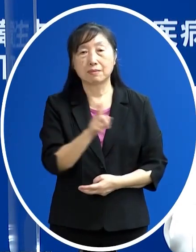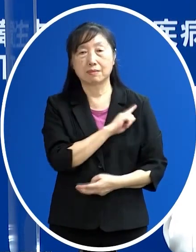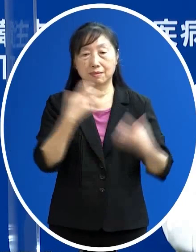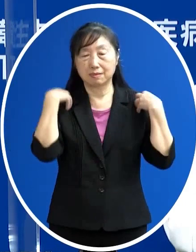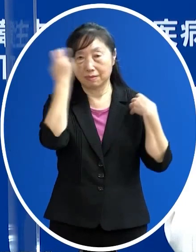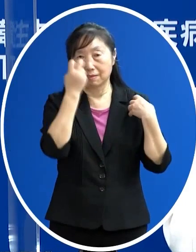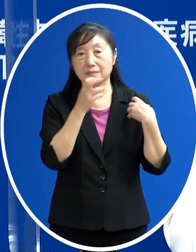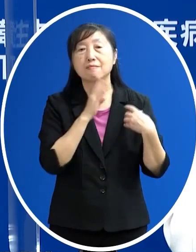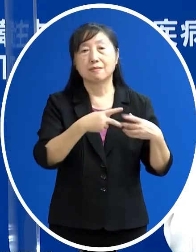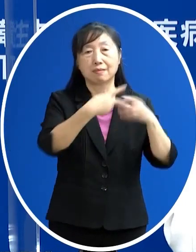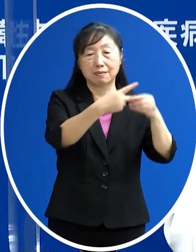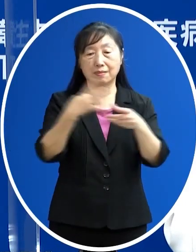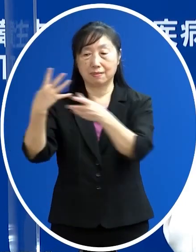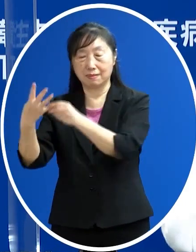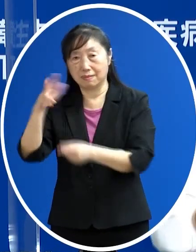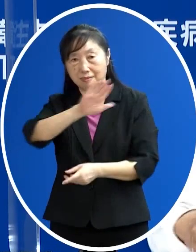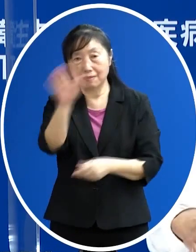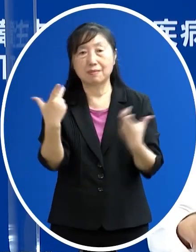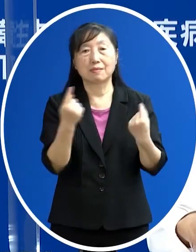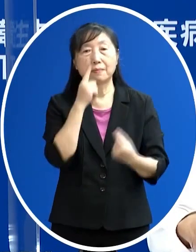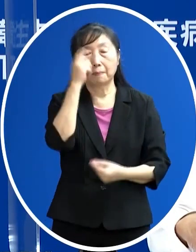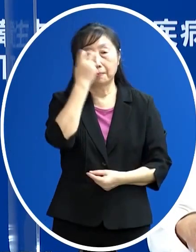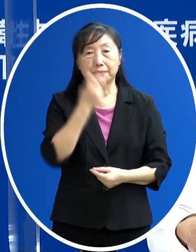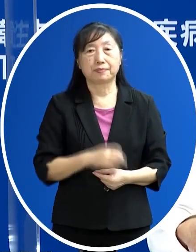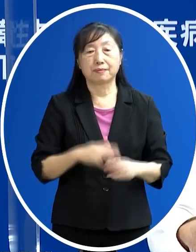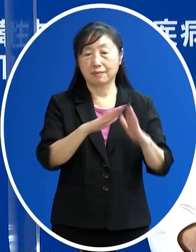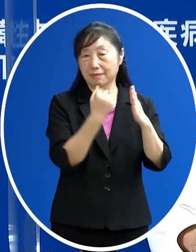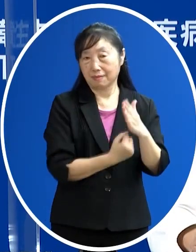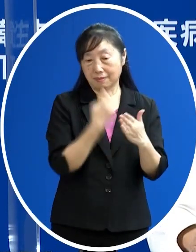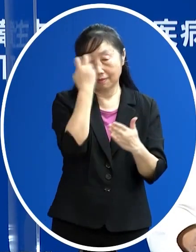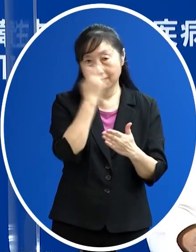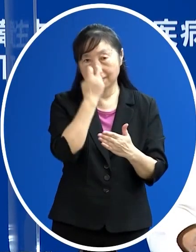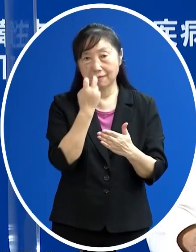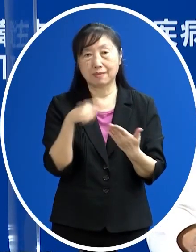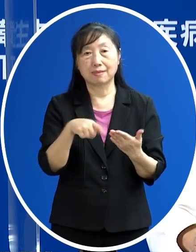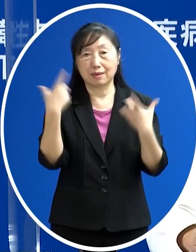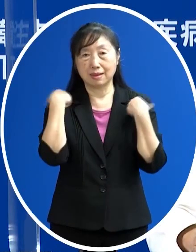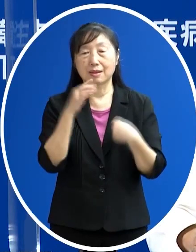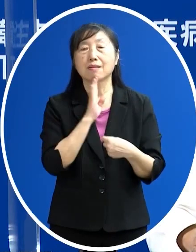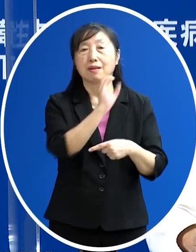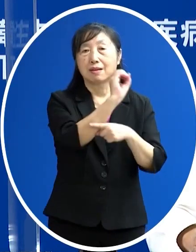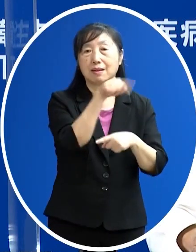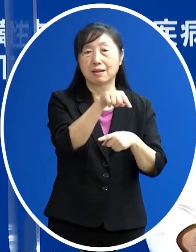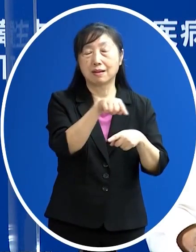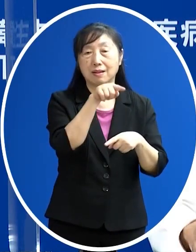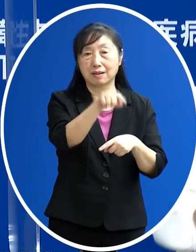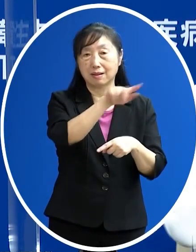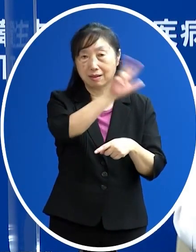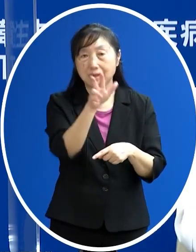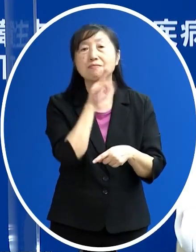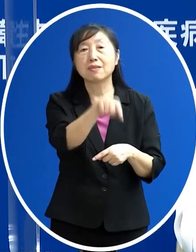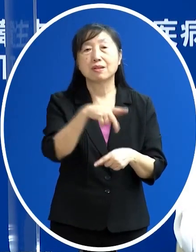第二天跟第四天也都是用快筛那居家检疫的部分原来是在第零天是做 PCR 的